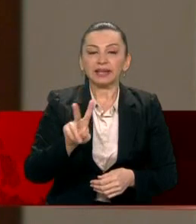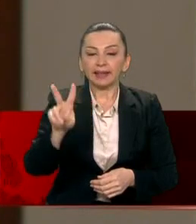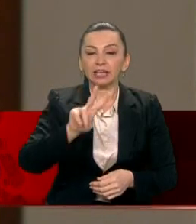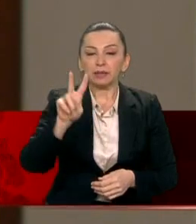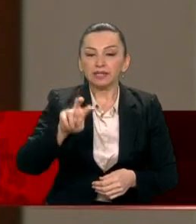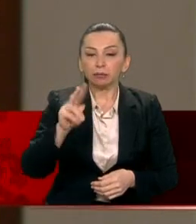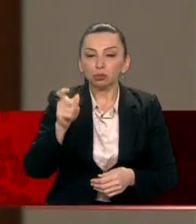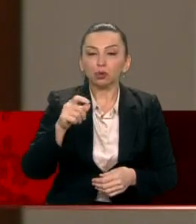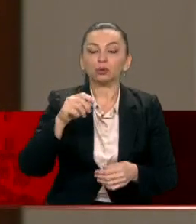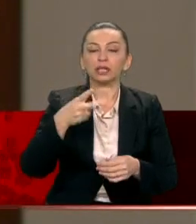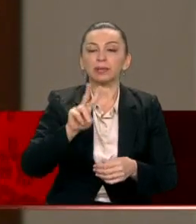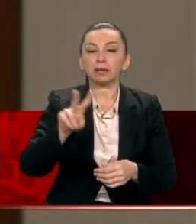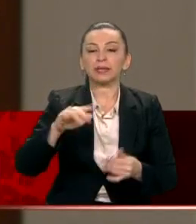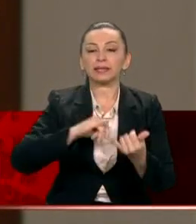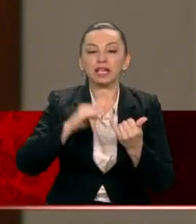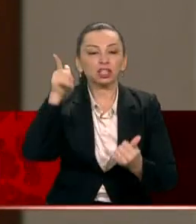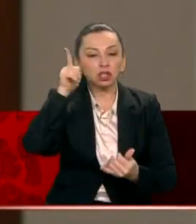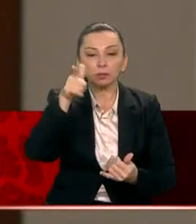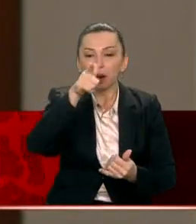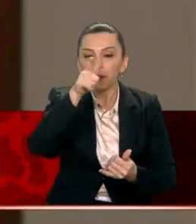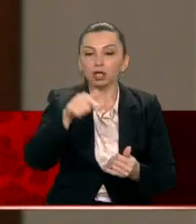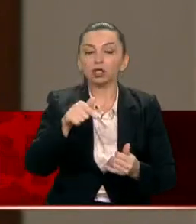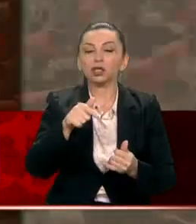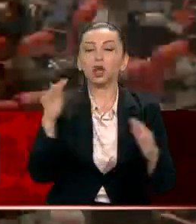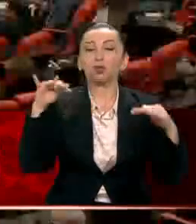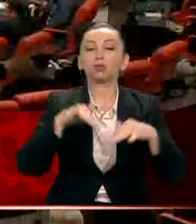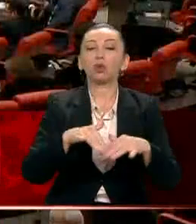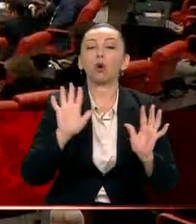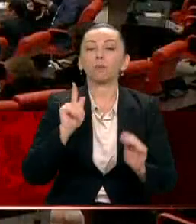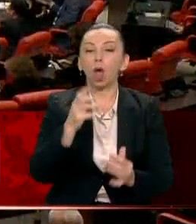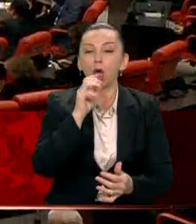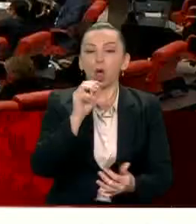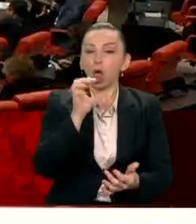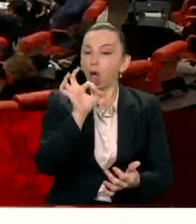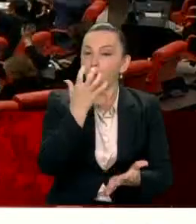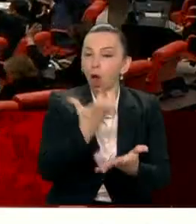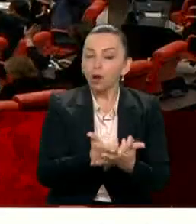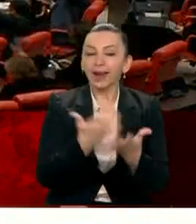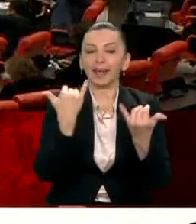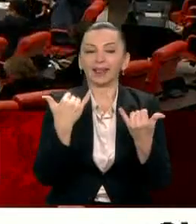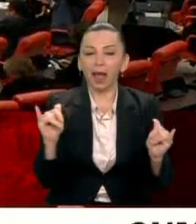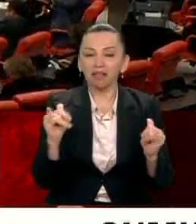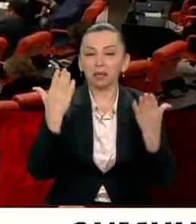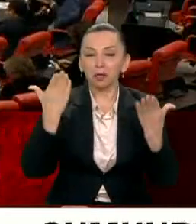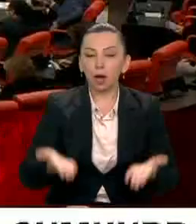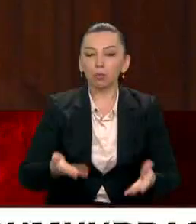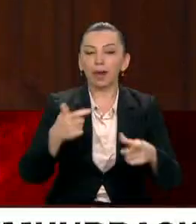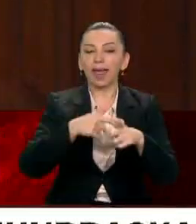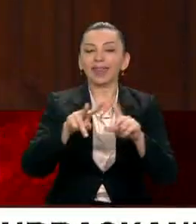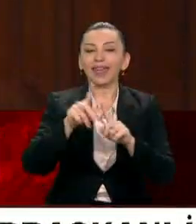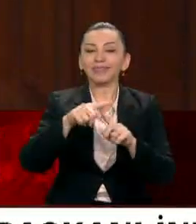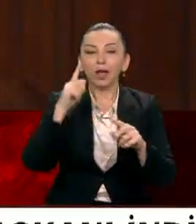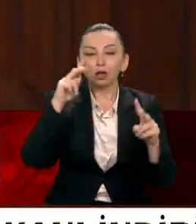2022 Salı çarşamba ve perşembe günleri toplanmaması tatil talebi kabul edildi EYT